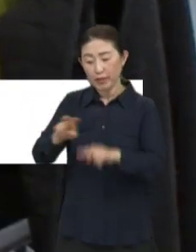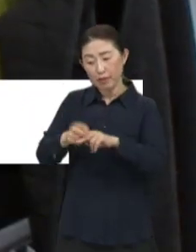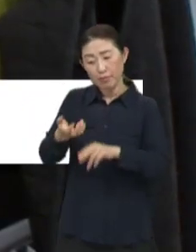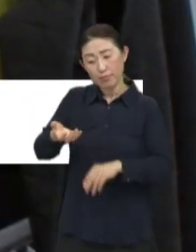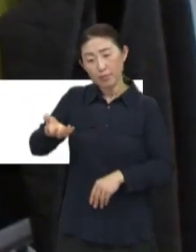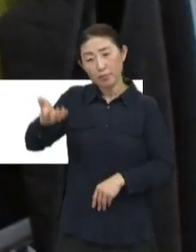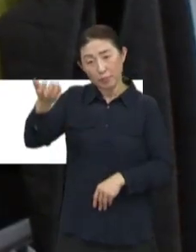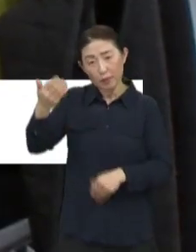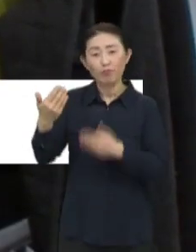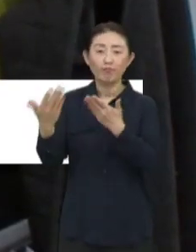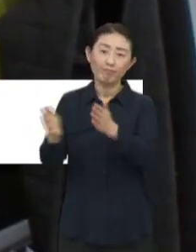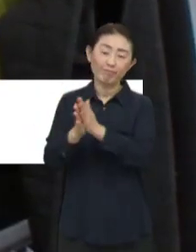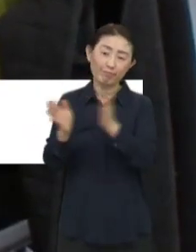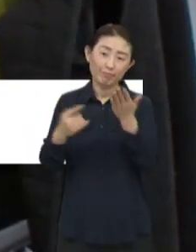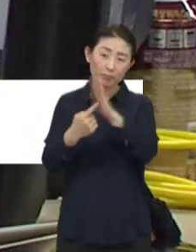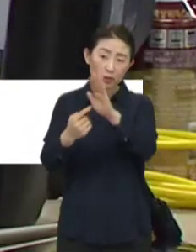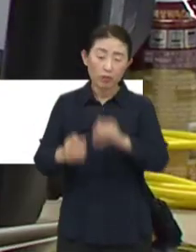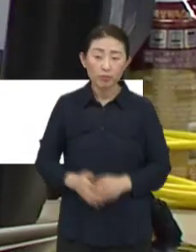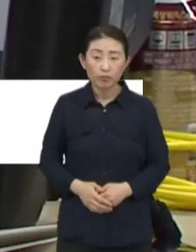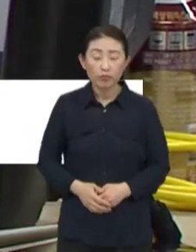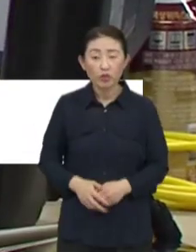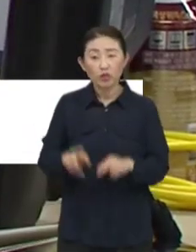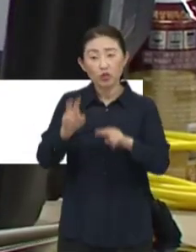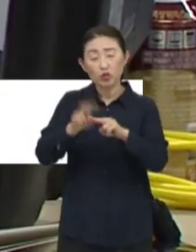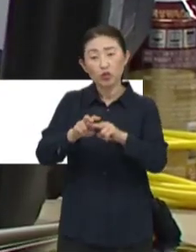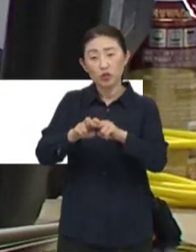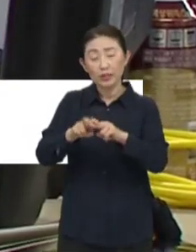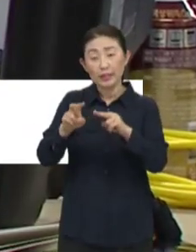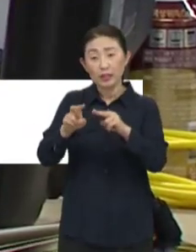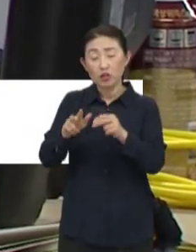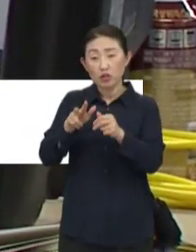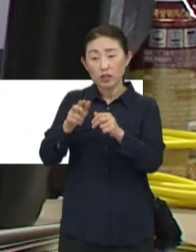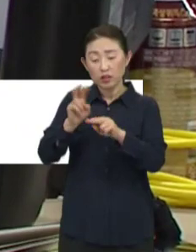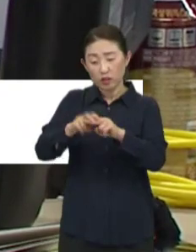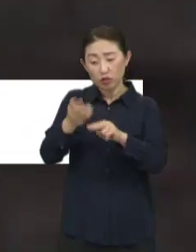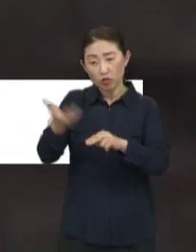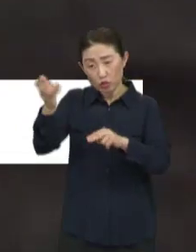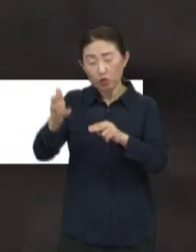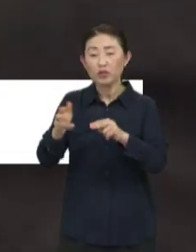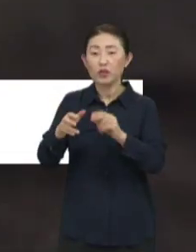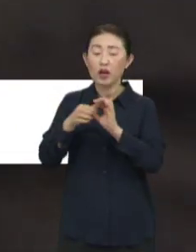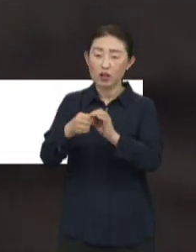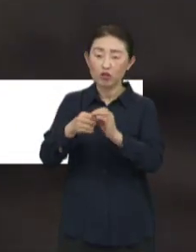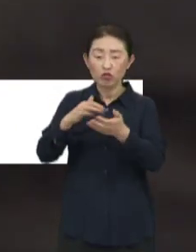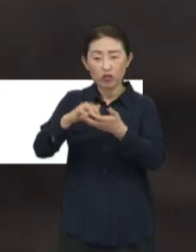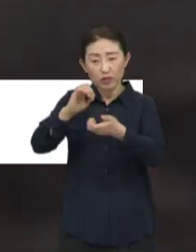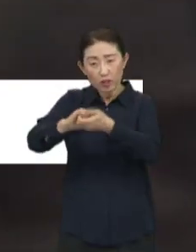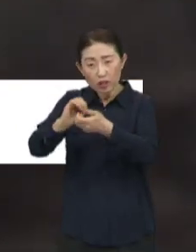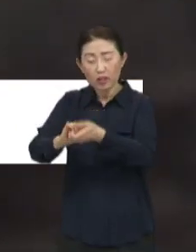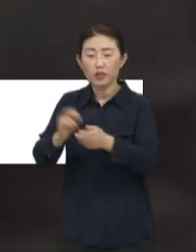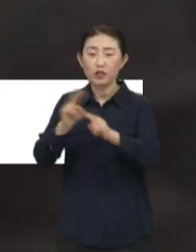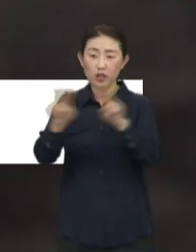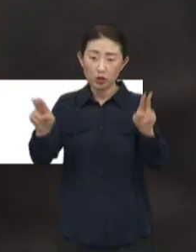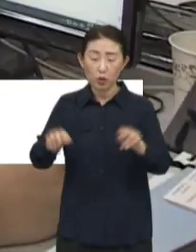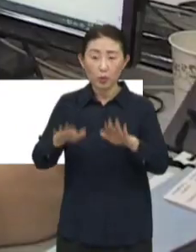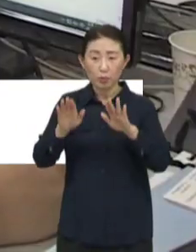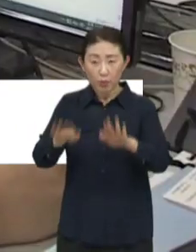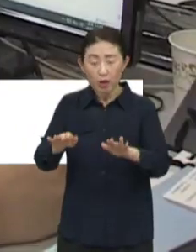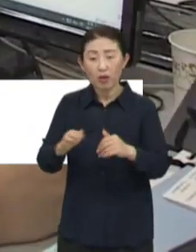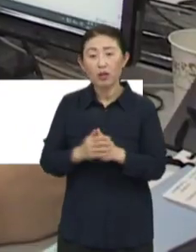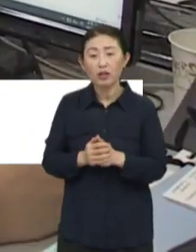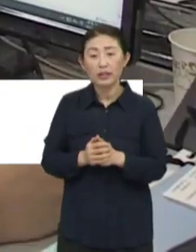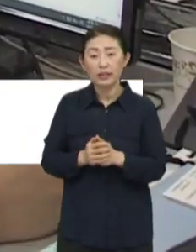특혜를 적용하기로 했습니다. 승진 후보자를 일정 배수로 제한했던 제도도 폐지하고 올해 일할 경우 얻게 되는 승진